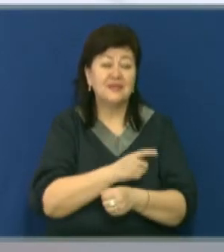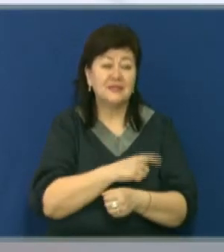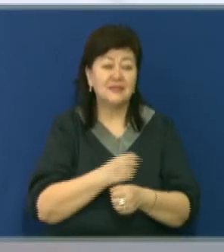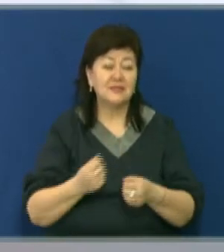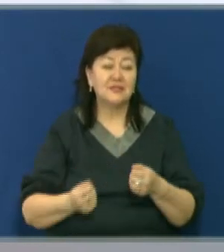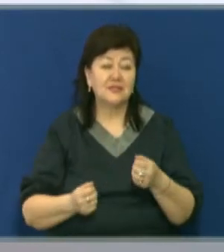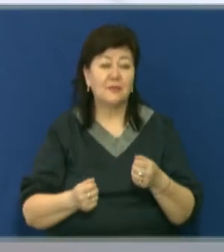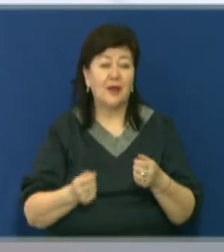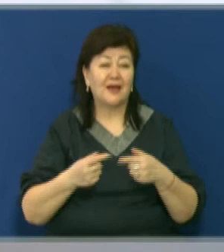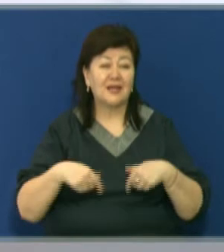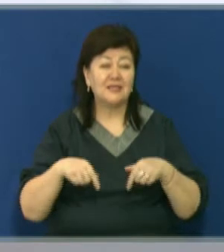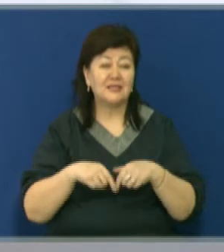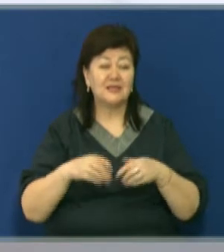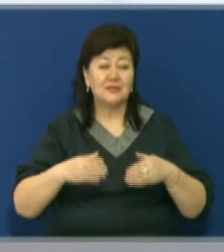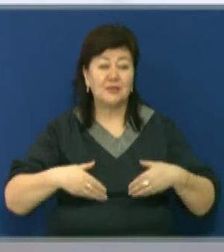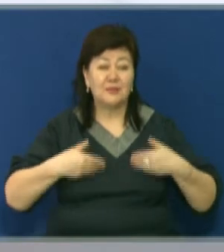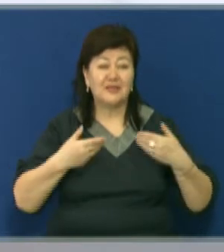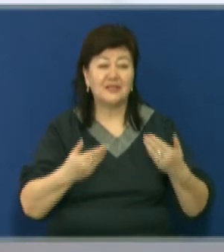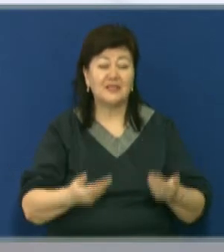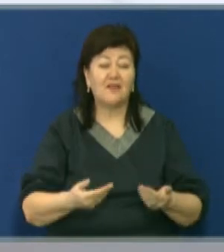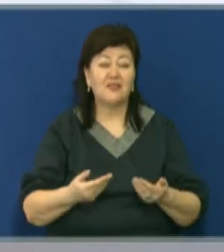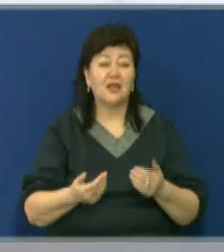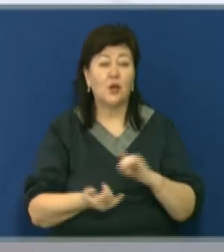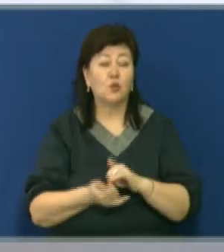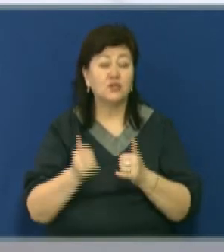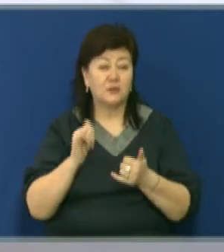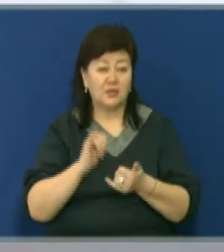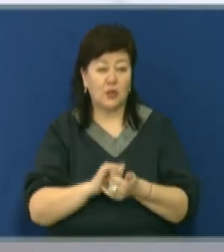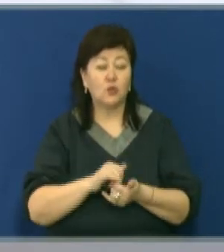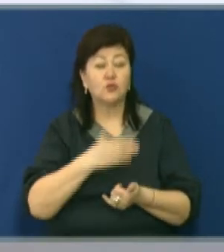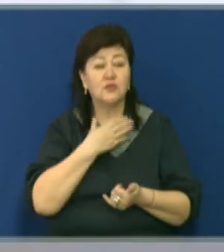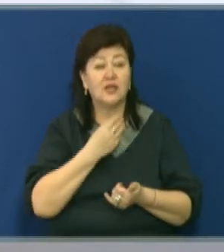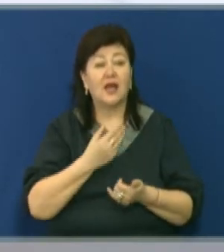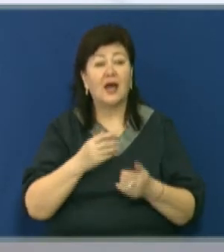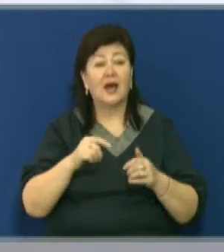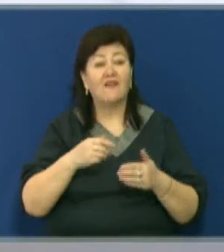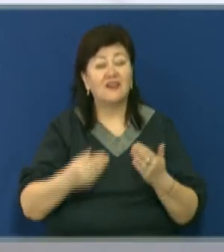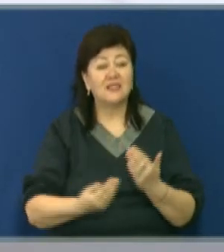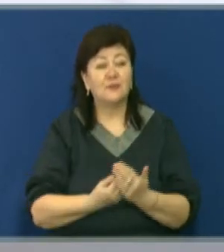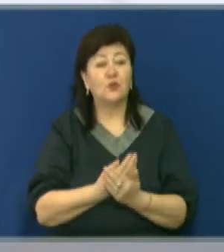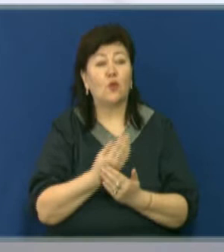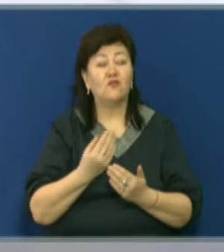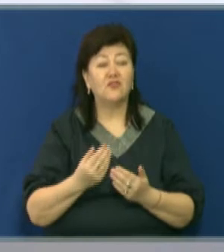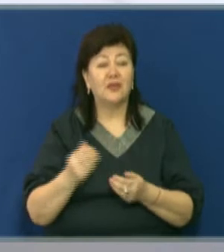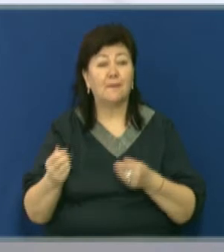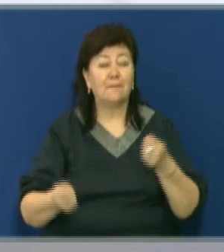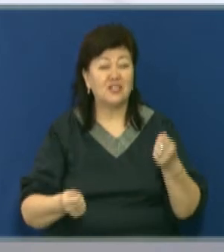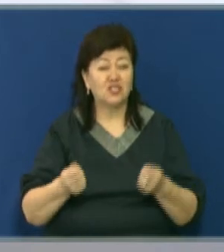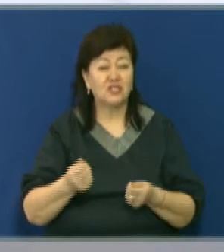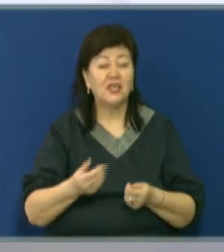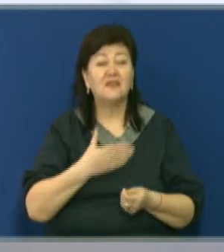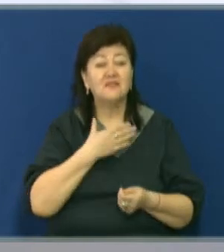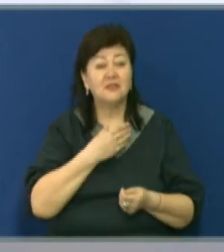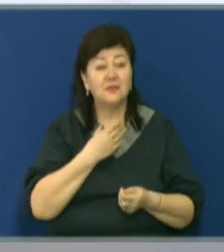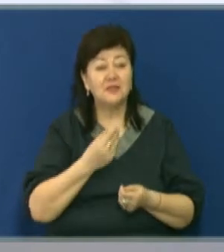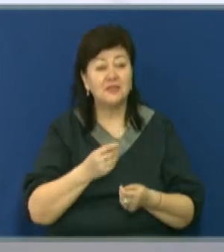жедел жәрдем көлігі сатып алынды. Ең алдымен Семей мен Өскемен қалаларындағы жедел жәрдем станциясы жаңартылды. Сонымен қатар облыстың пульмонологиялық қызметін